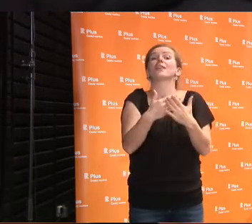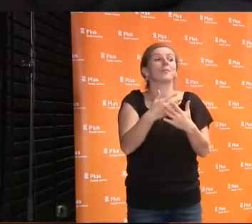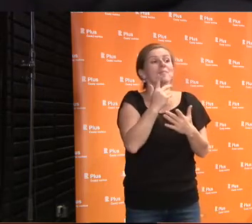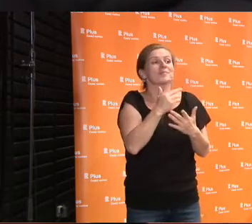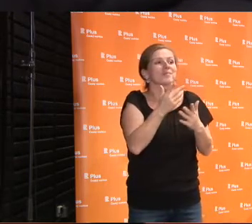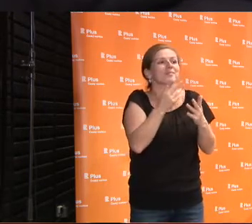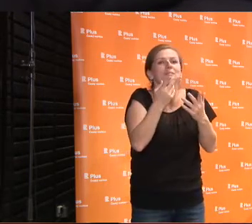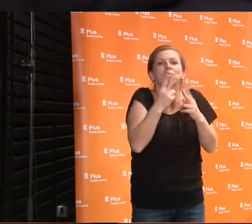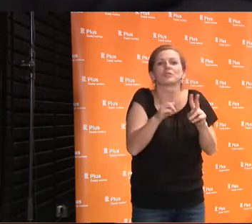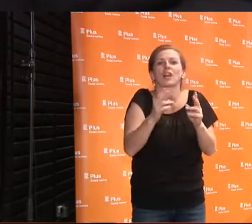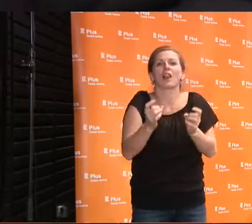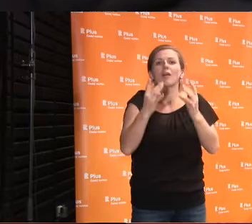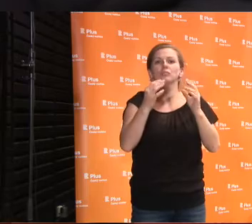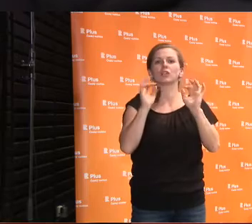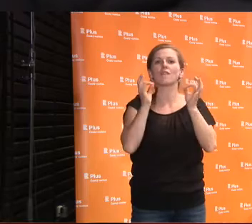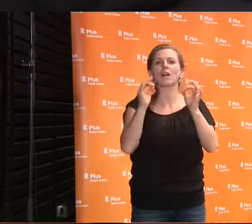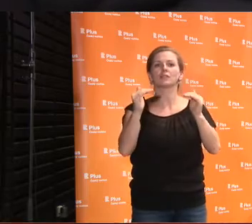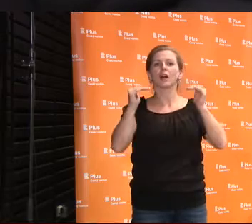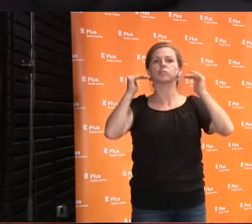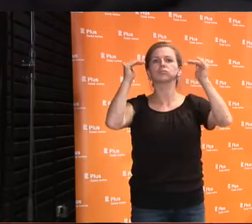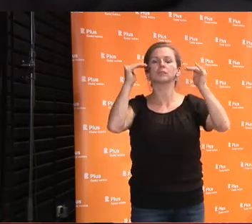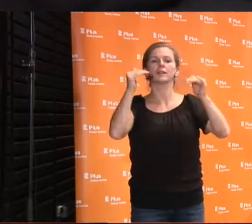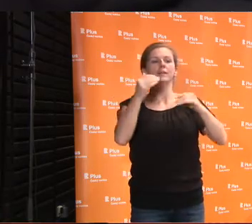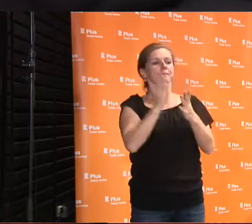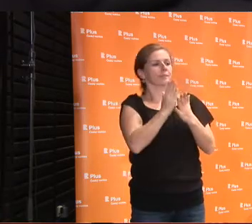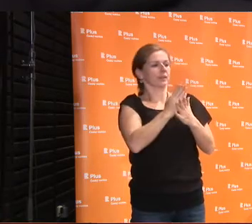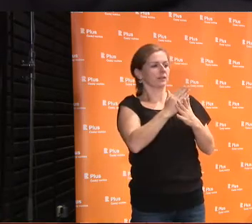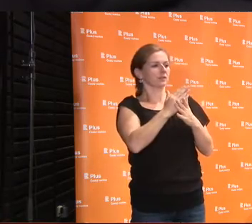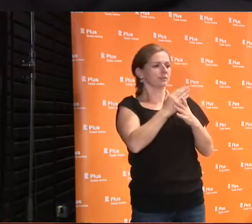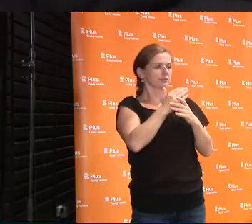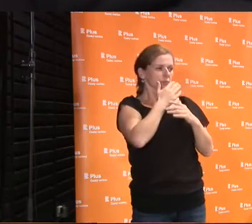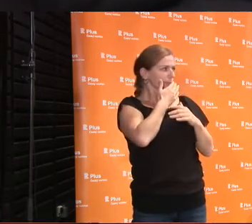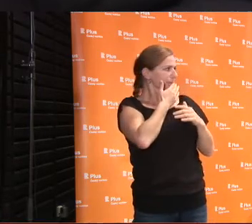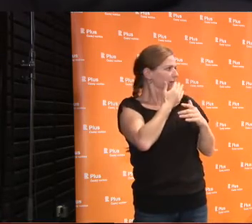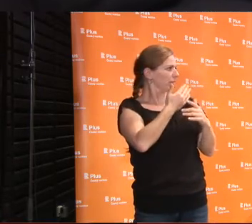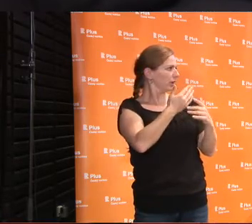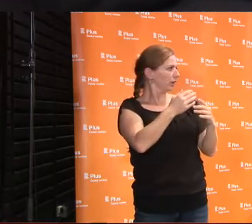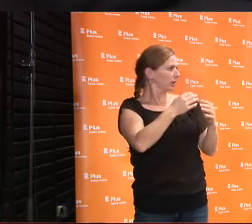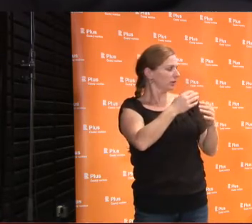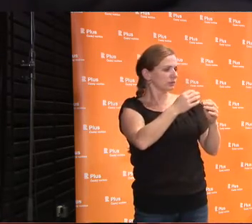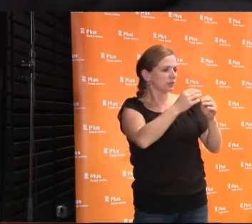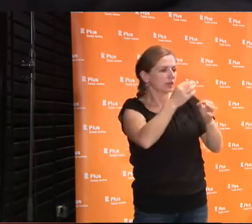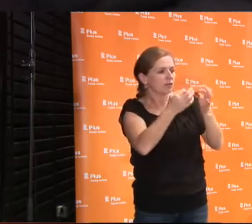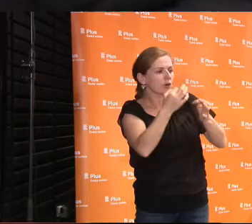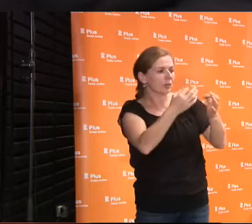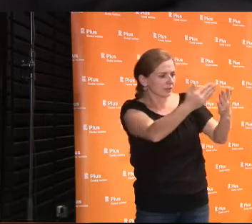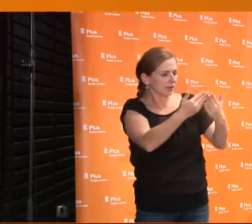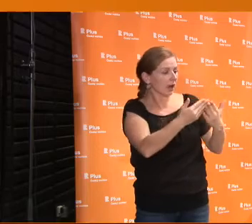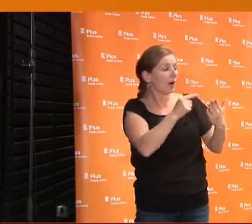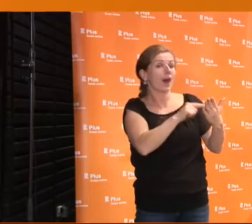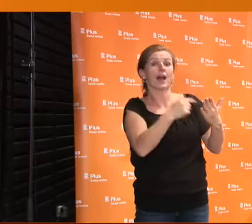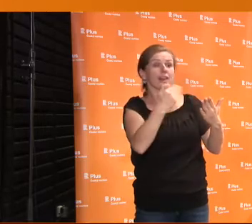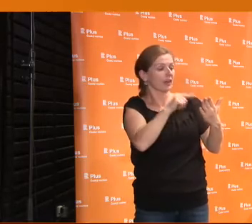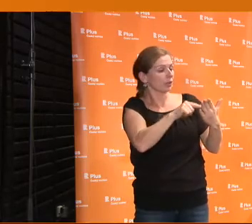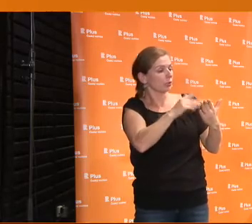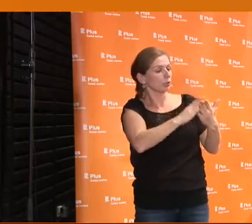vy řeknete, proč se to stalo, vy zkoumáte, dáte nám nějaké alternativy, nějaké vysvětlení, odkryjete nějaké pozadí. Pane profesore